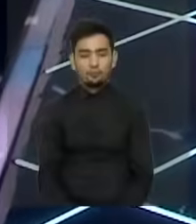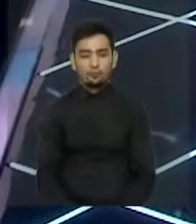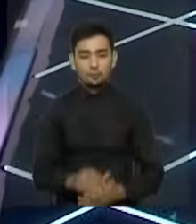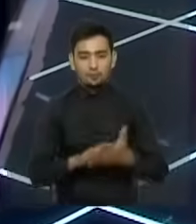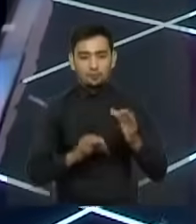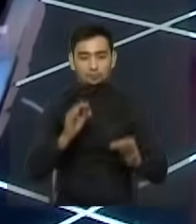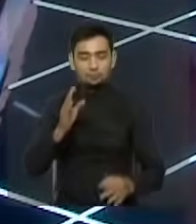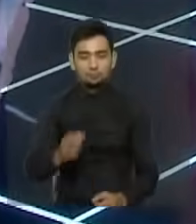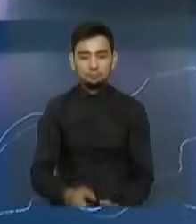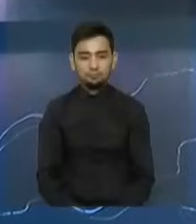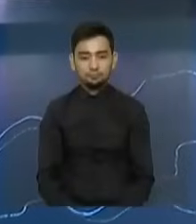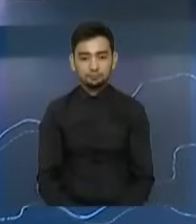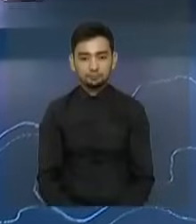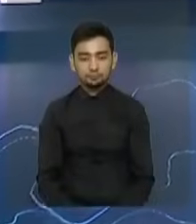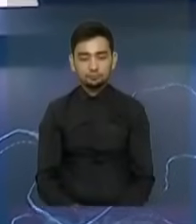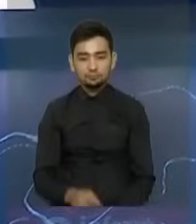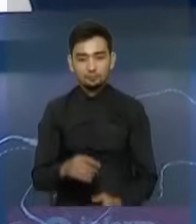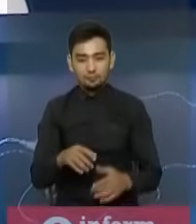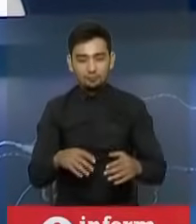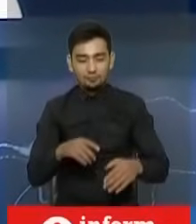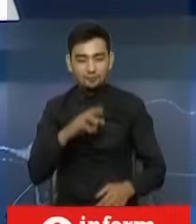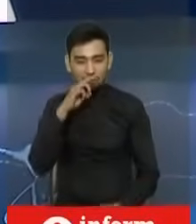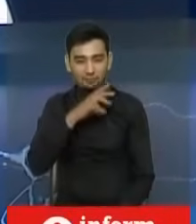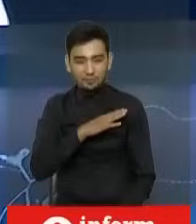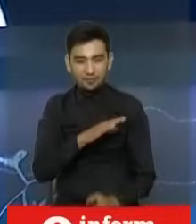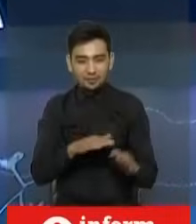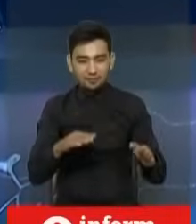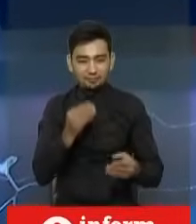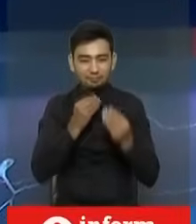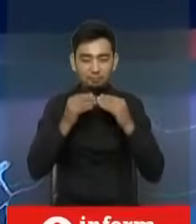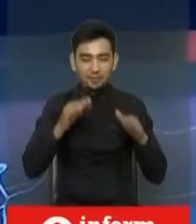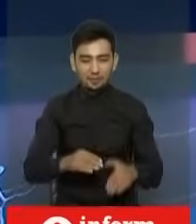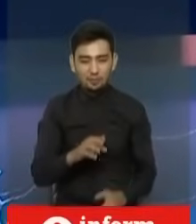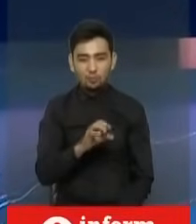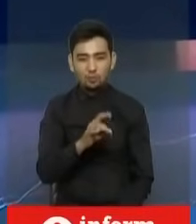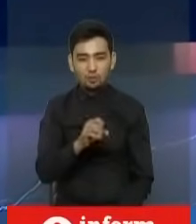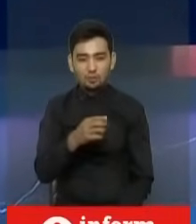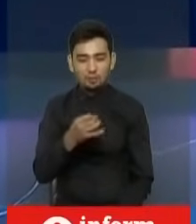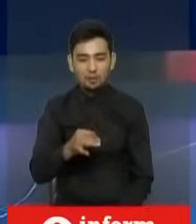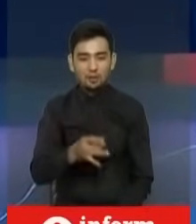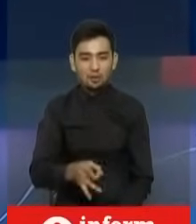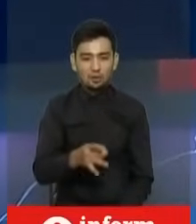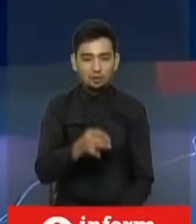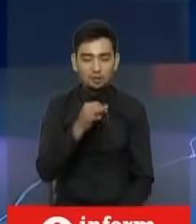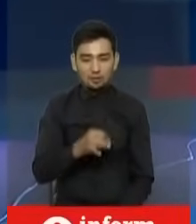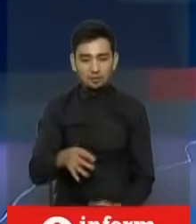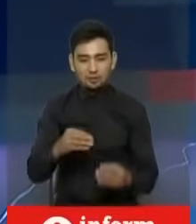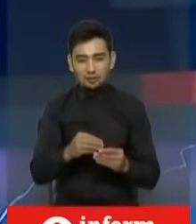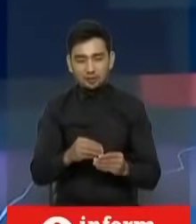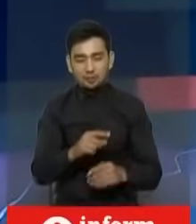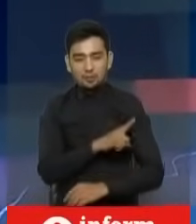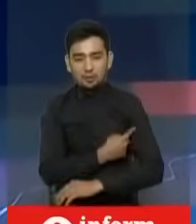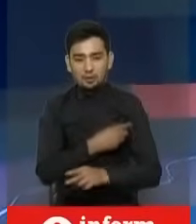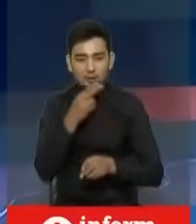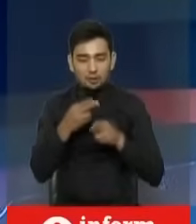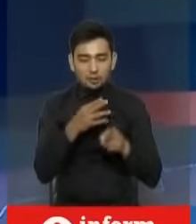Продолжаем эфир. Случай массового отравления детей зарегистрировано в Бурабайском районе Акмолинской области. Там в больницу с жалобами